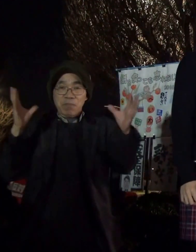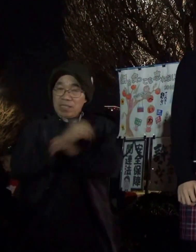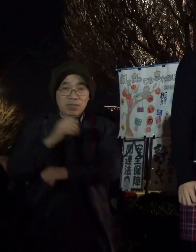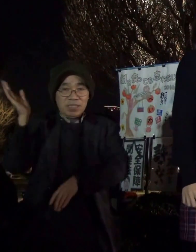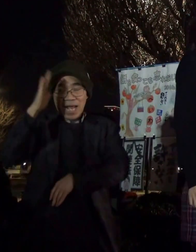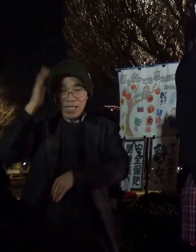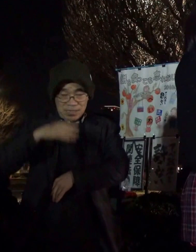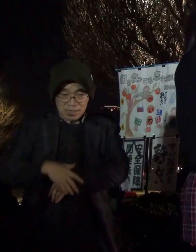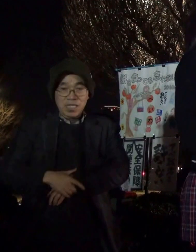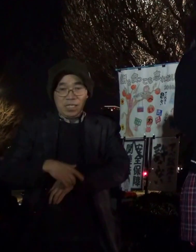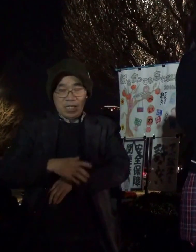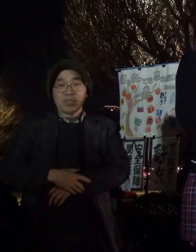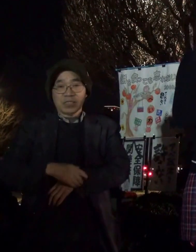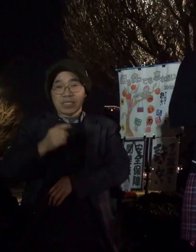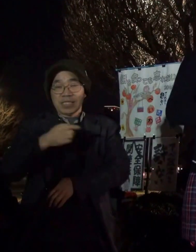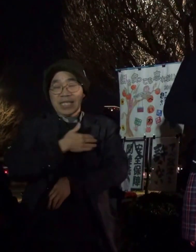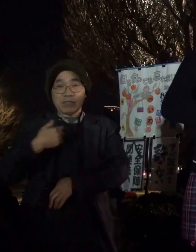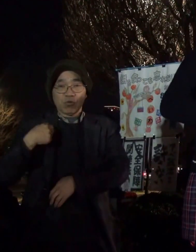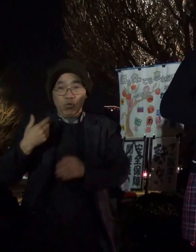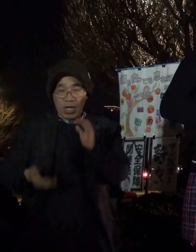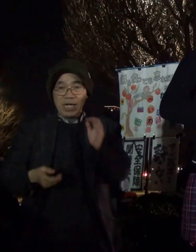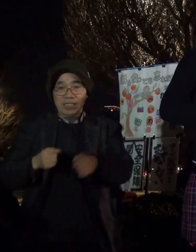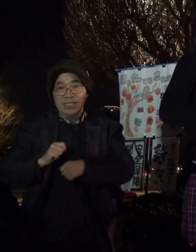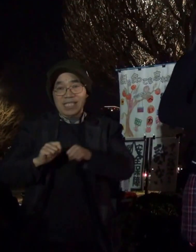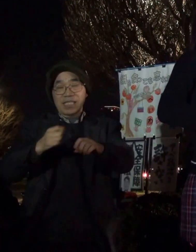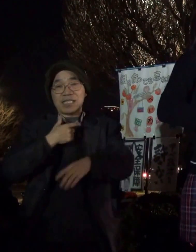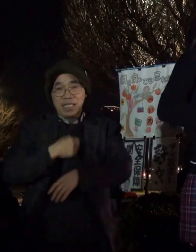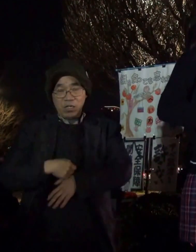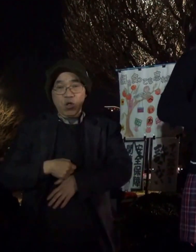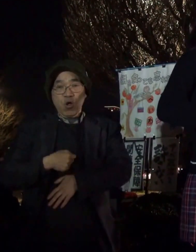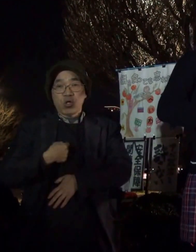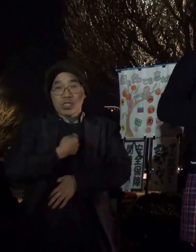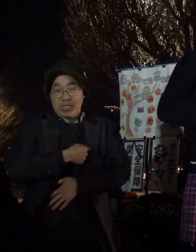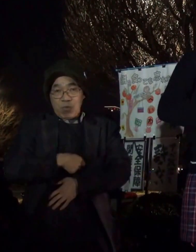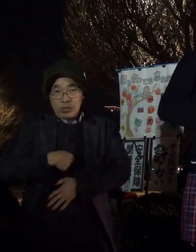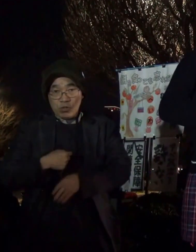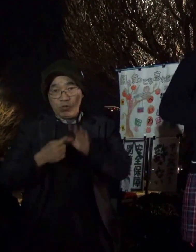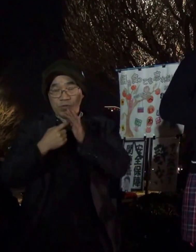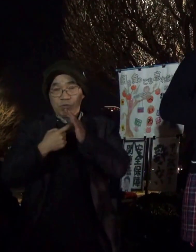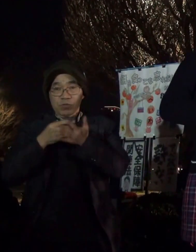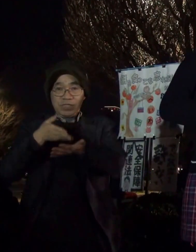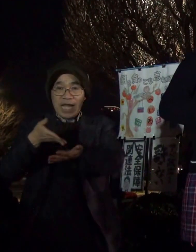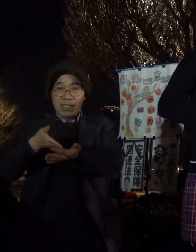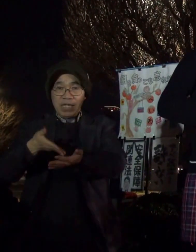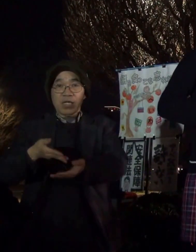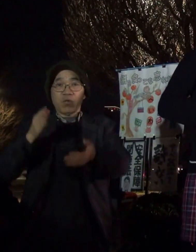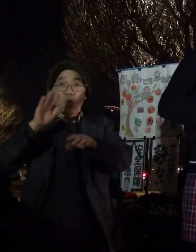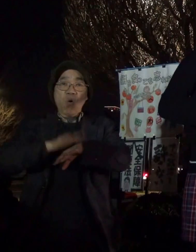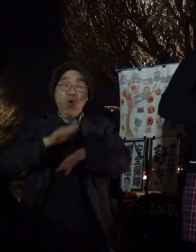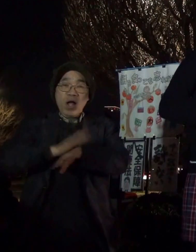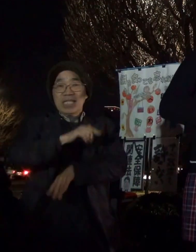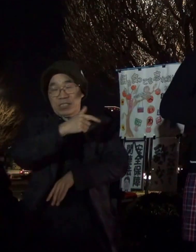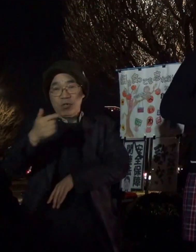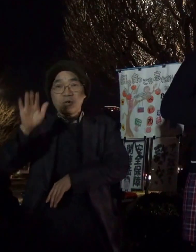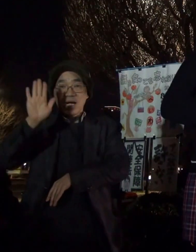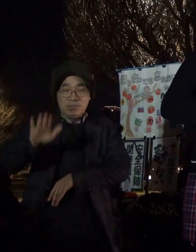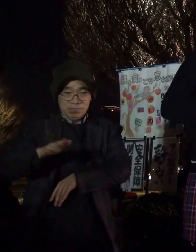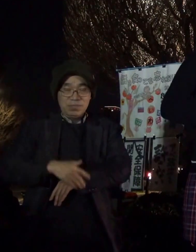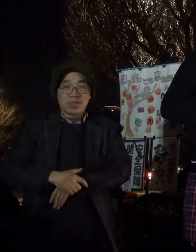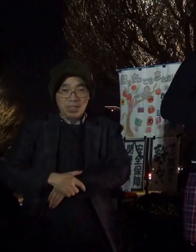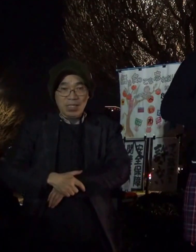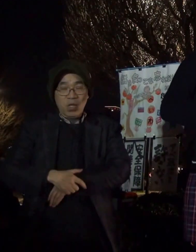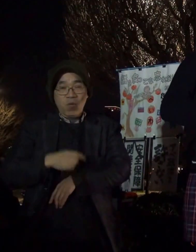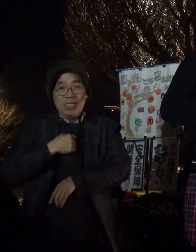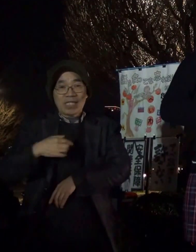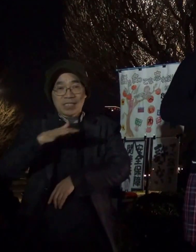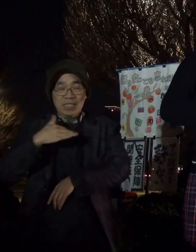うに思ってますね。 その思いを、ね、伝えるやり方はたくさんありますもんね。はい、ということで、今日はですね、私たち